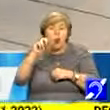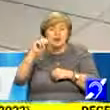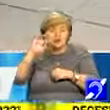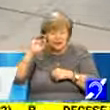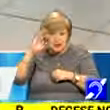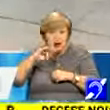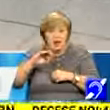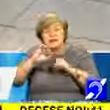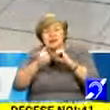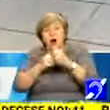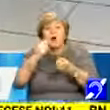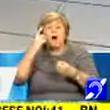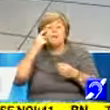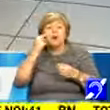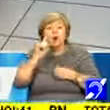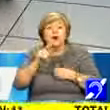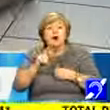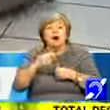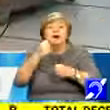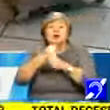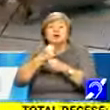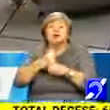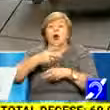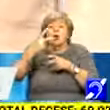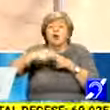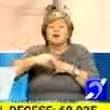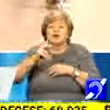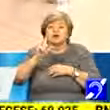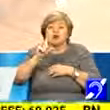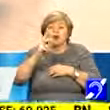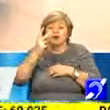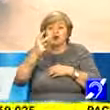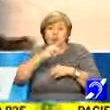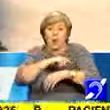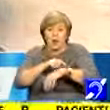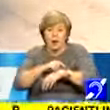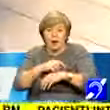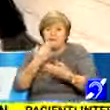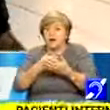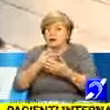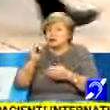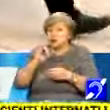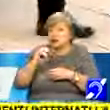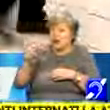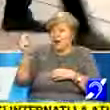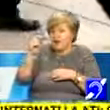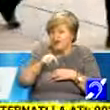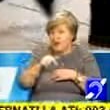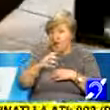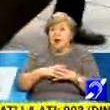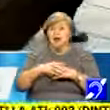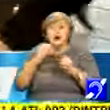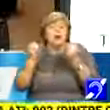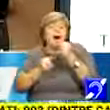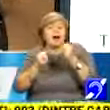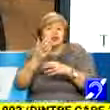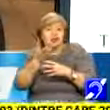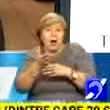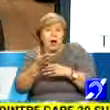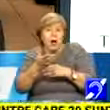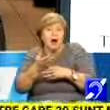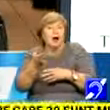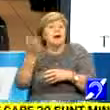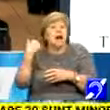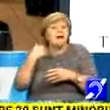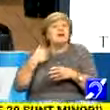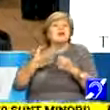test PCR în ultimele 72 de ore. Pentru cei care vin terestru înainte, la intrarea în țară să fie 72